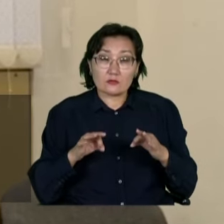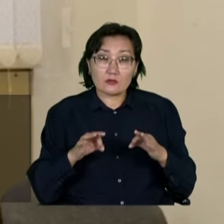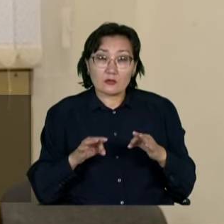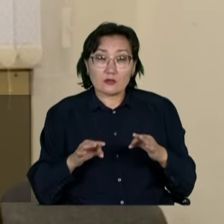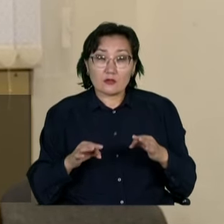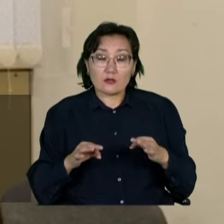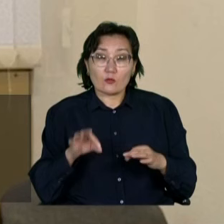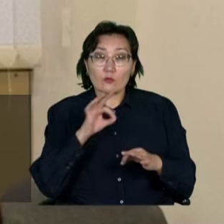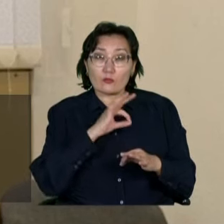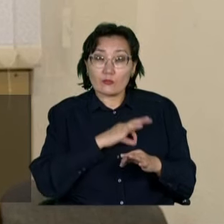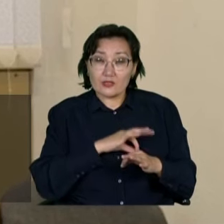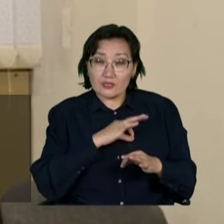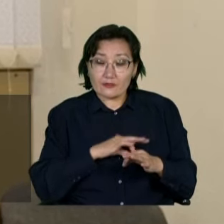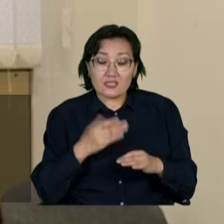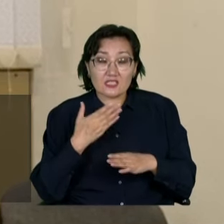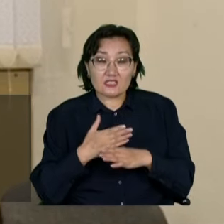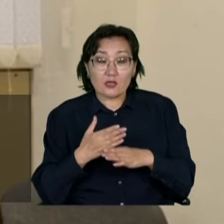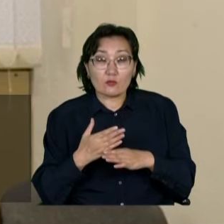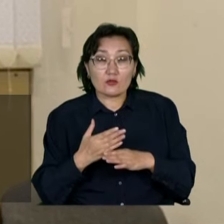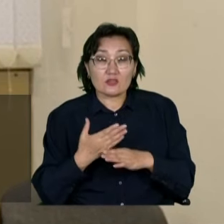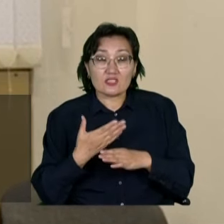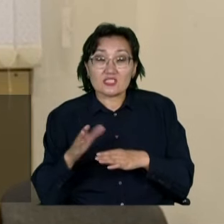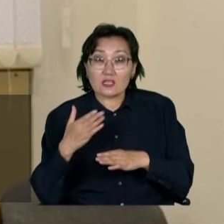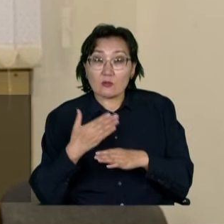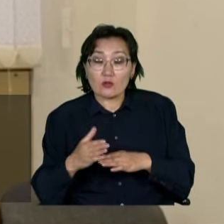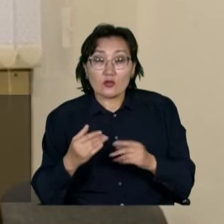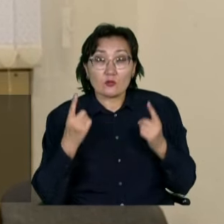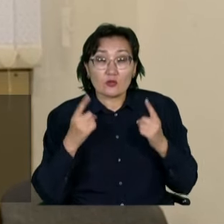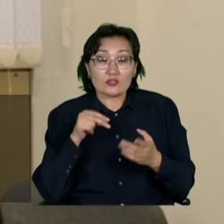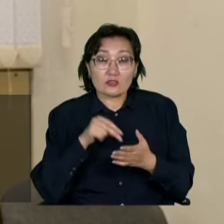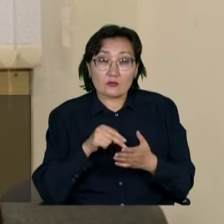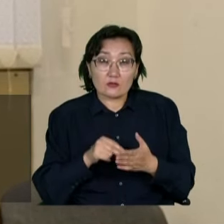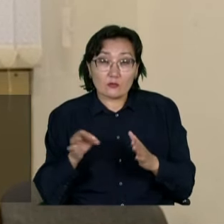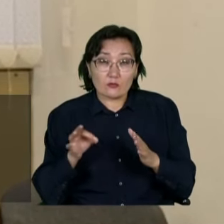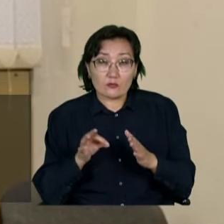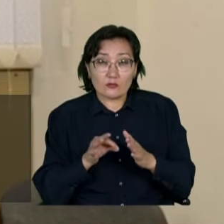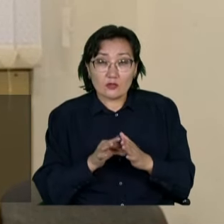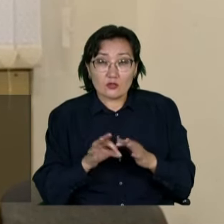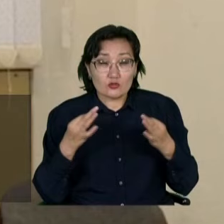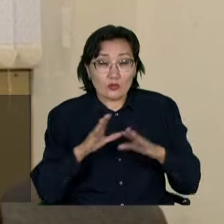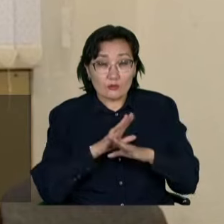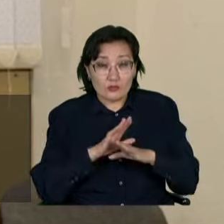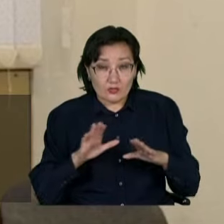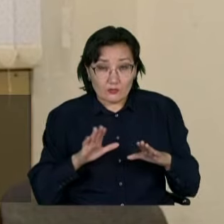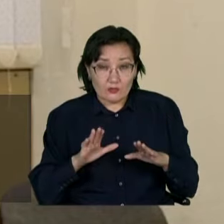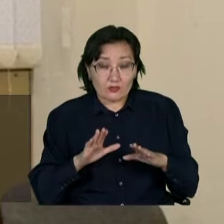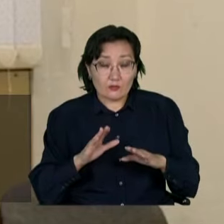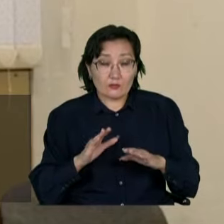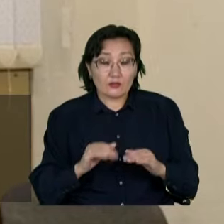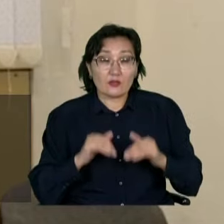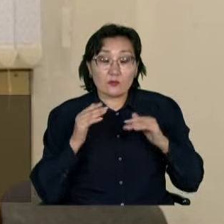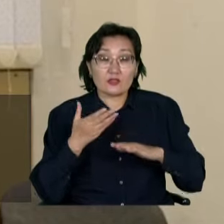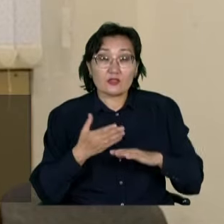потребительских займов на крупные суммы, что в целом способствует недопущению чрезмерного роста долговой нагрузки и